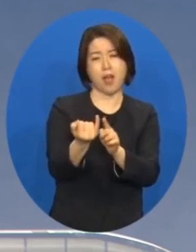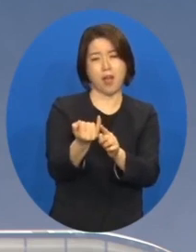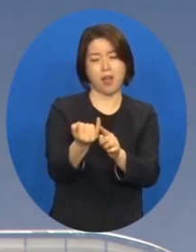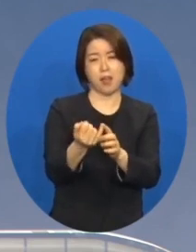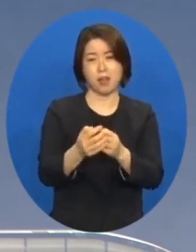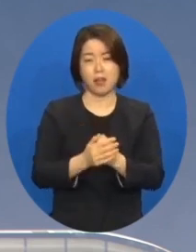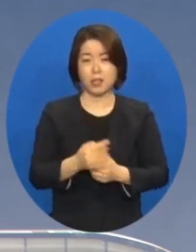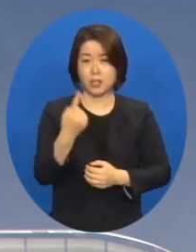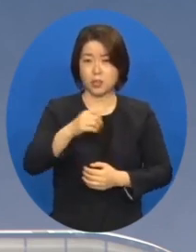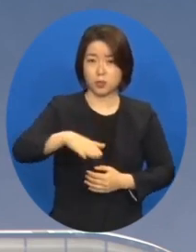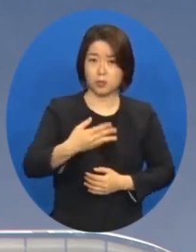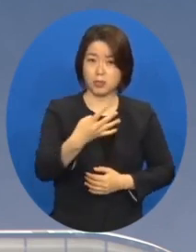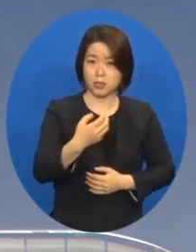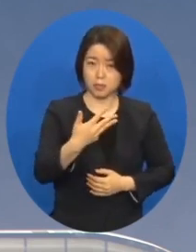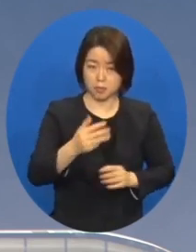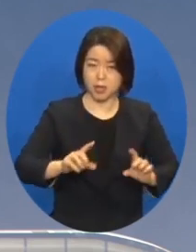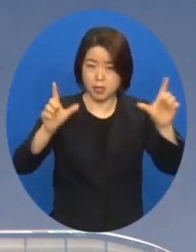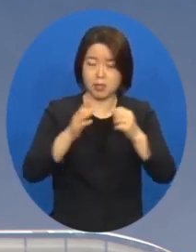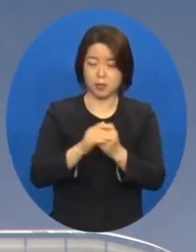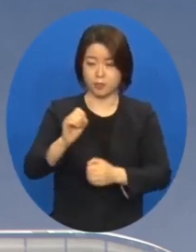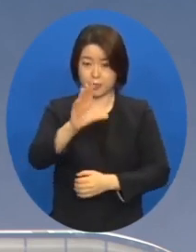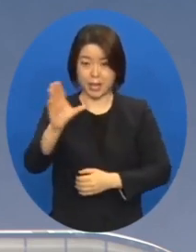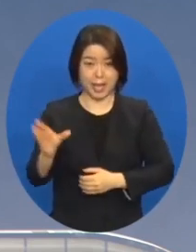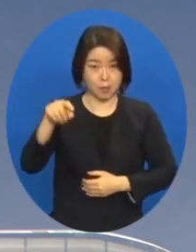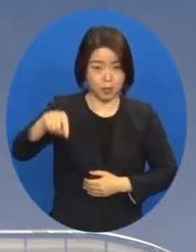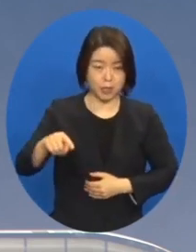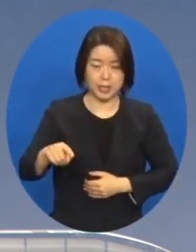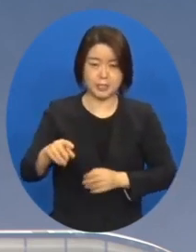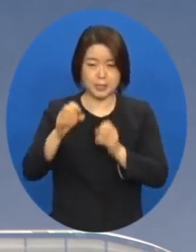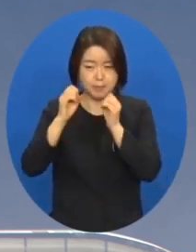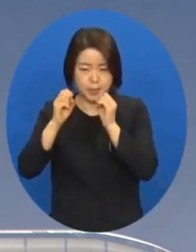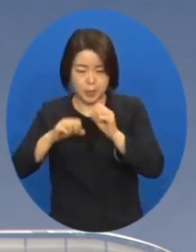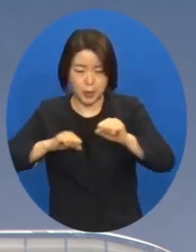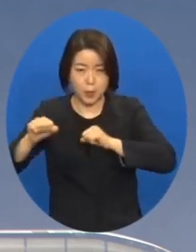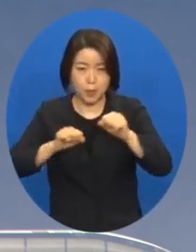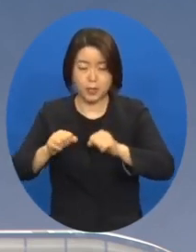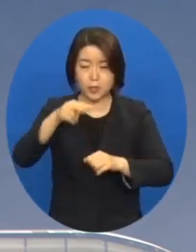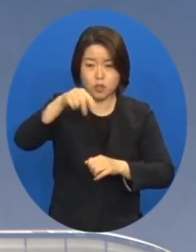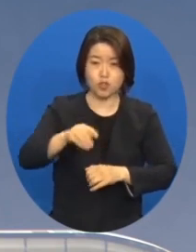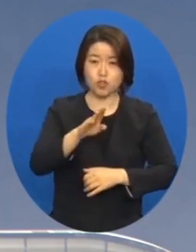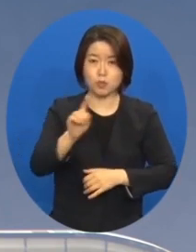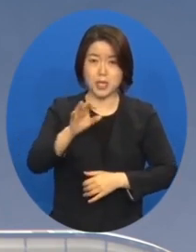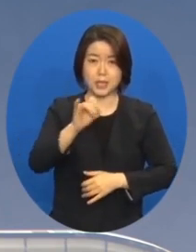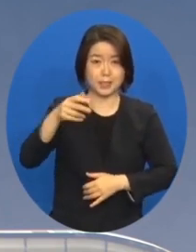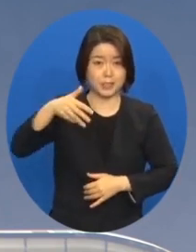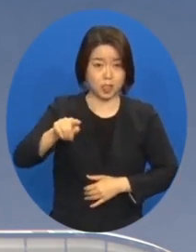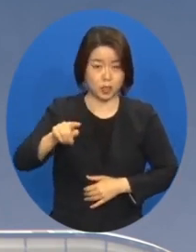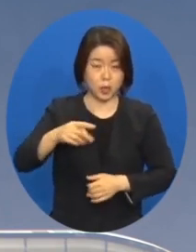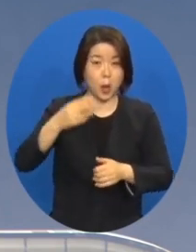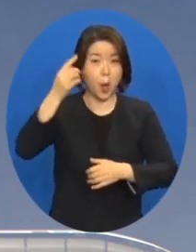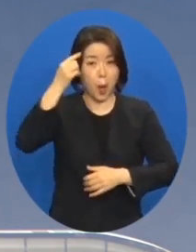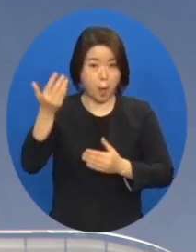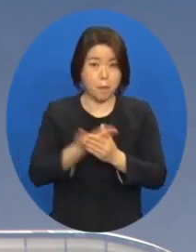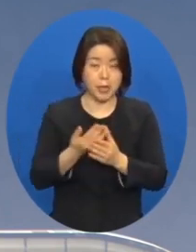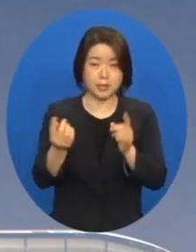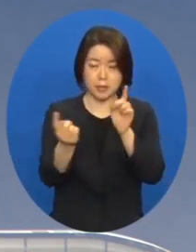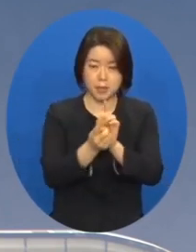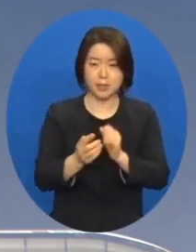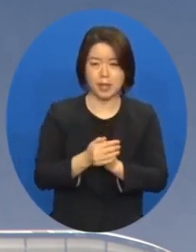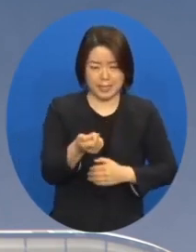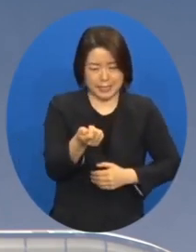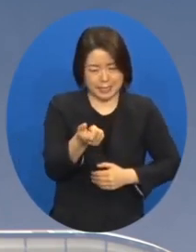1948년 아프리카에서 사역하던 슈바이처 박사를 만나게 됩니다. 유럽의 어느 작은 시골 마을에 있는